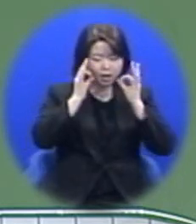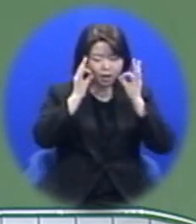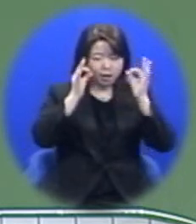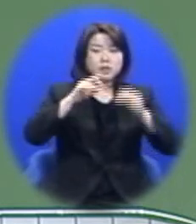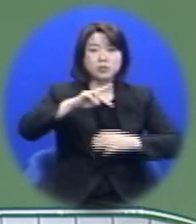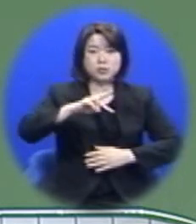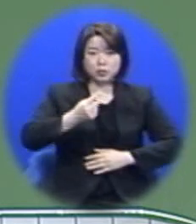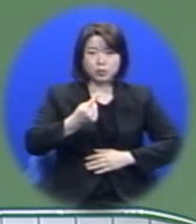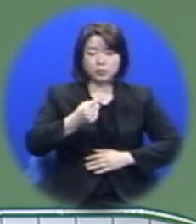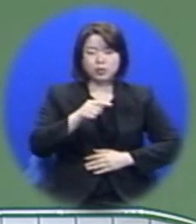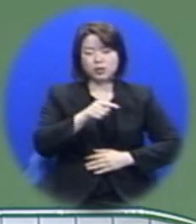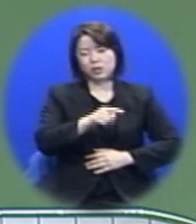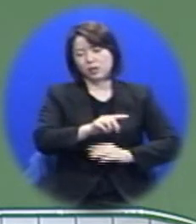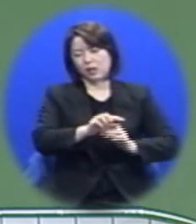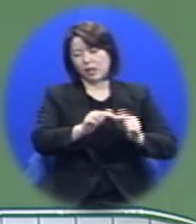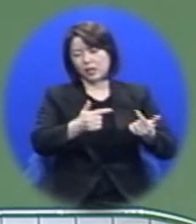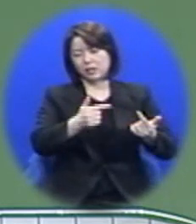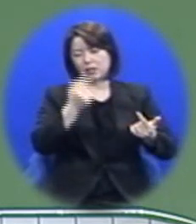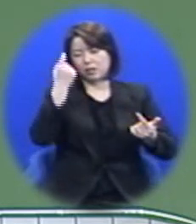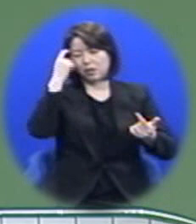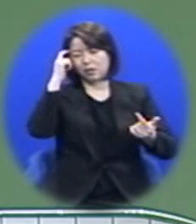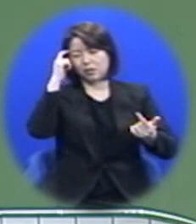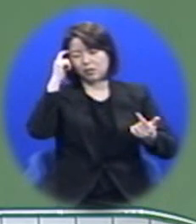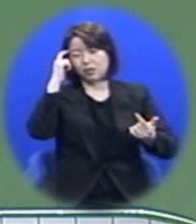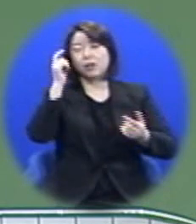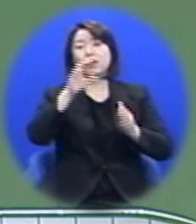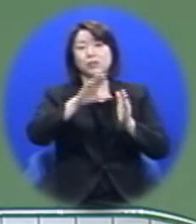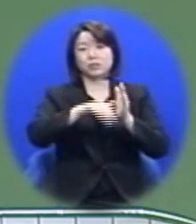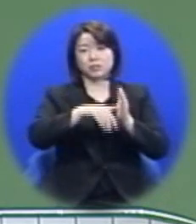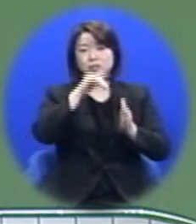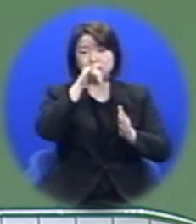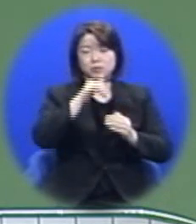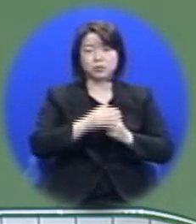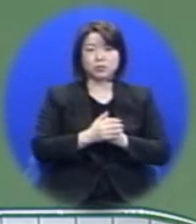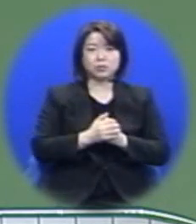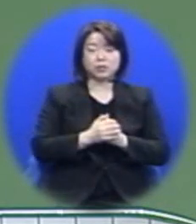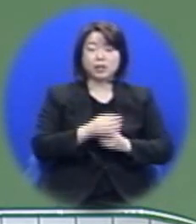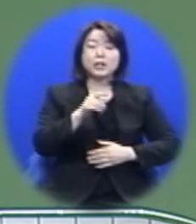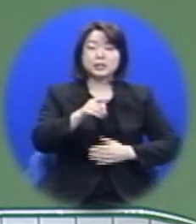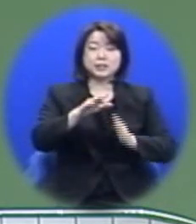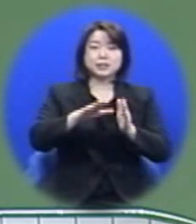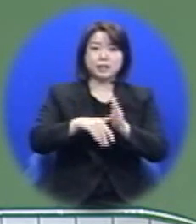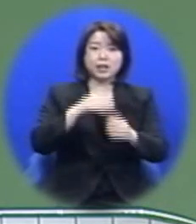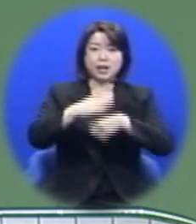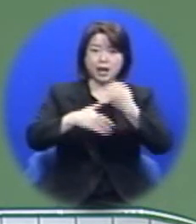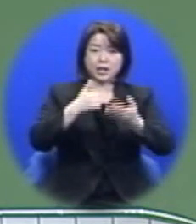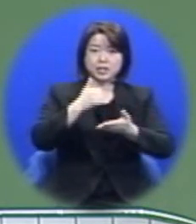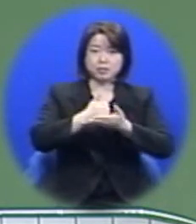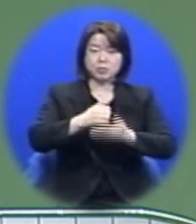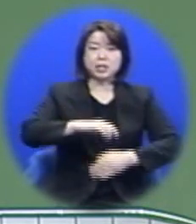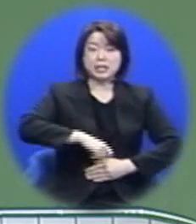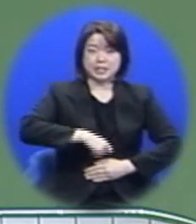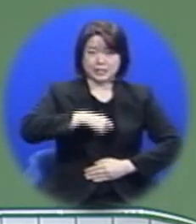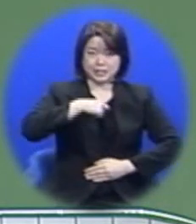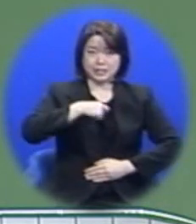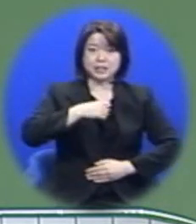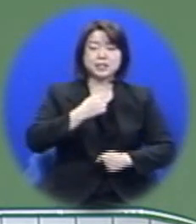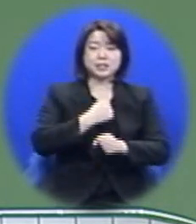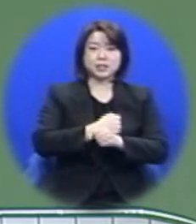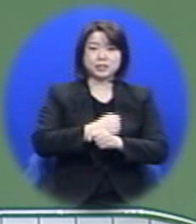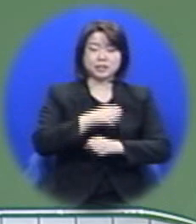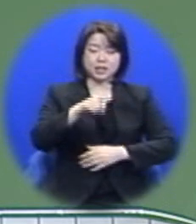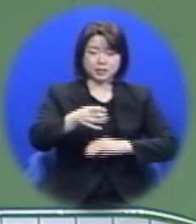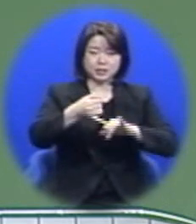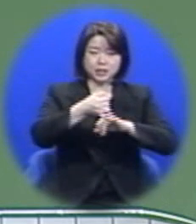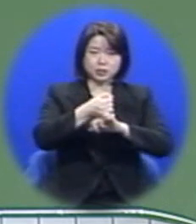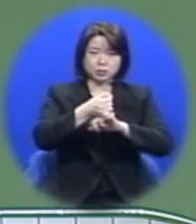이게 아닌가 이런 생각이 들 때가 옵니다. 그때 하나님은 진실하시다. 그